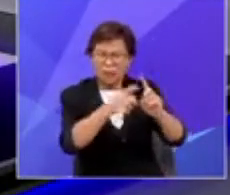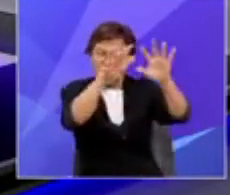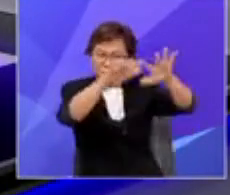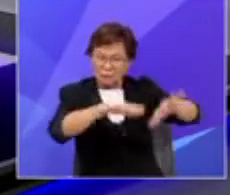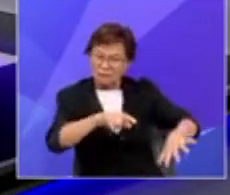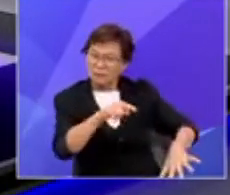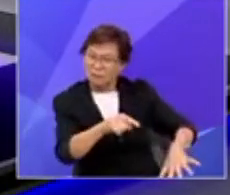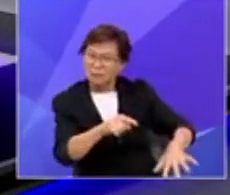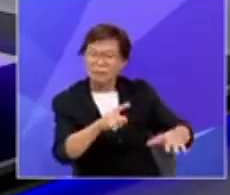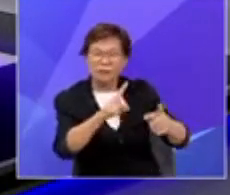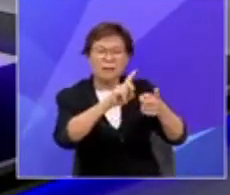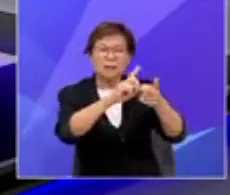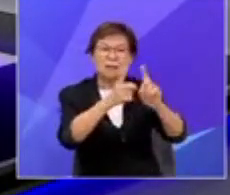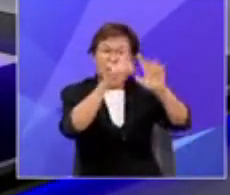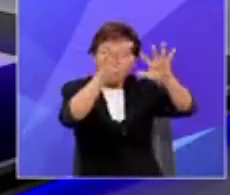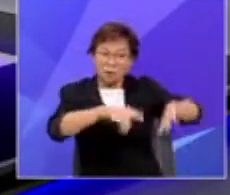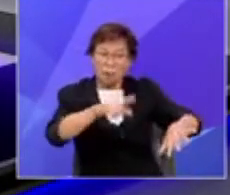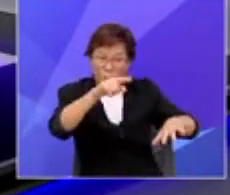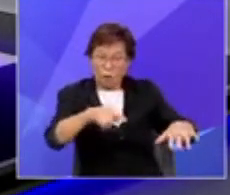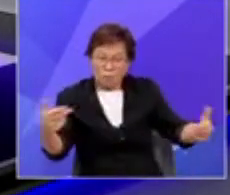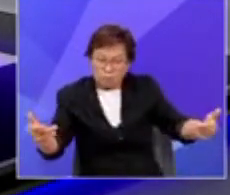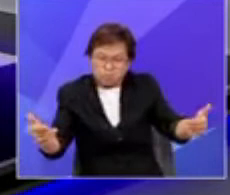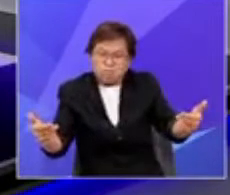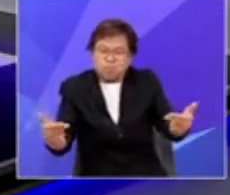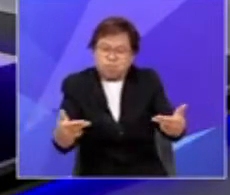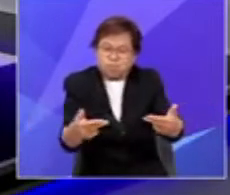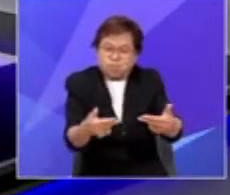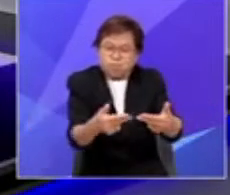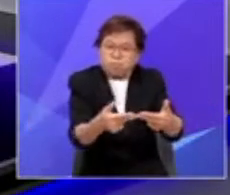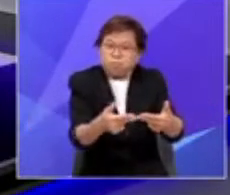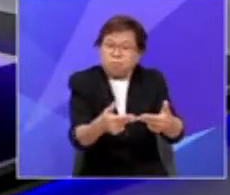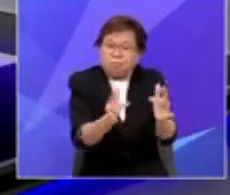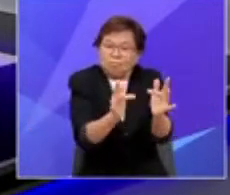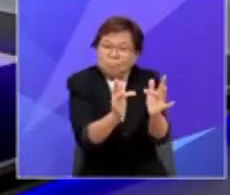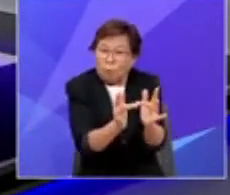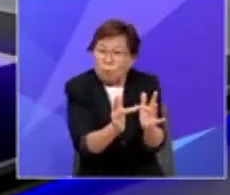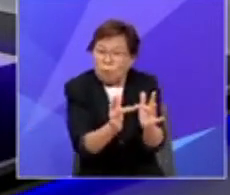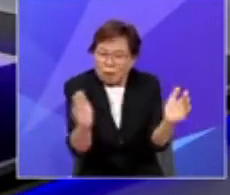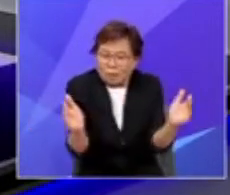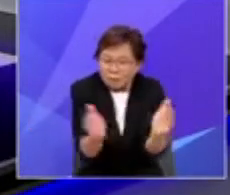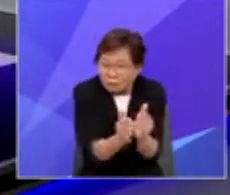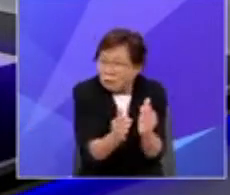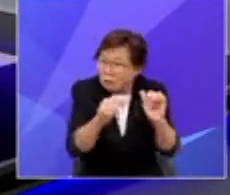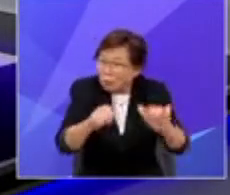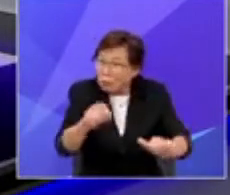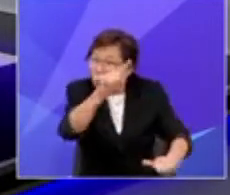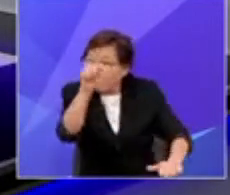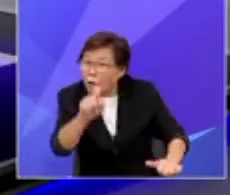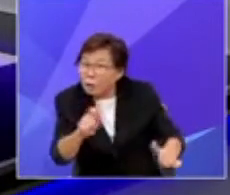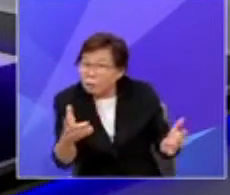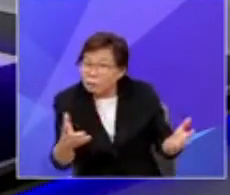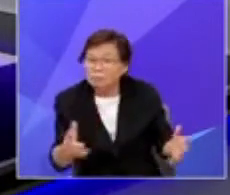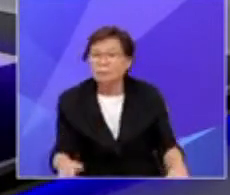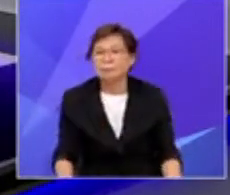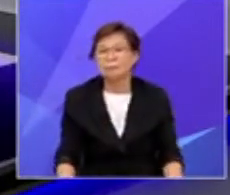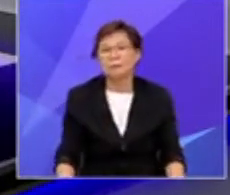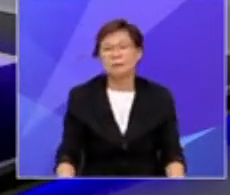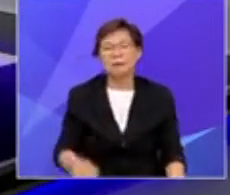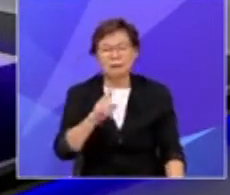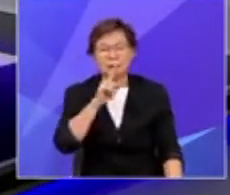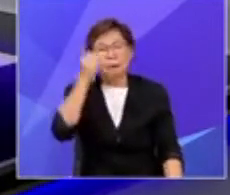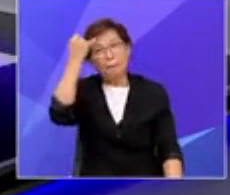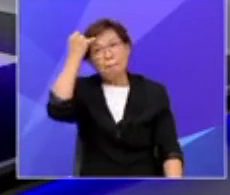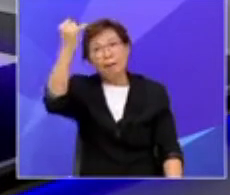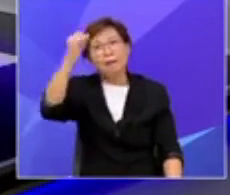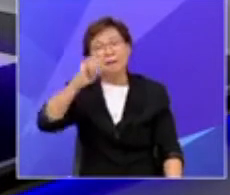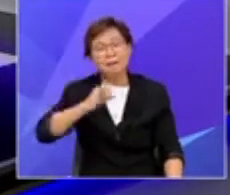menjadi jembatan yang merapatkan Jurang itu agaknya Hai enak jadi babi sebenarnya pada